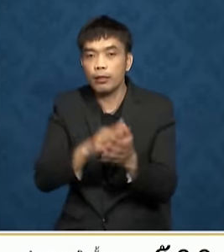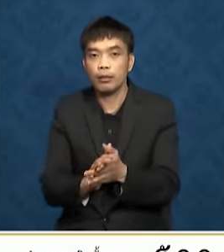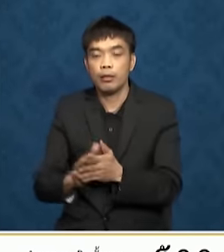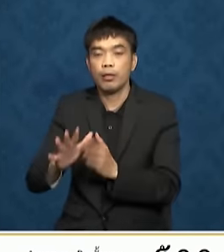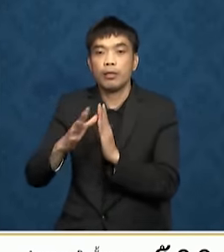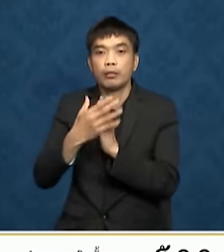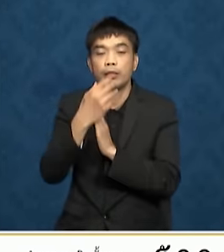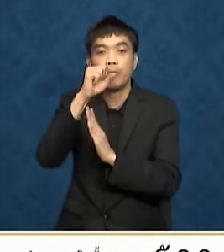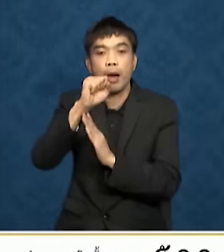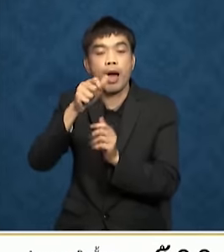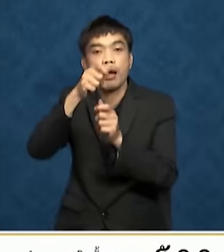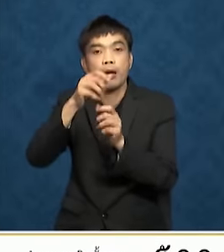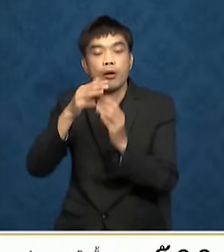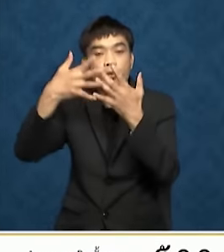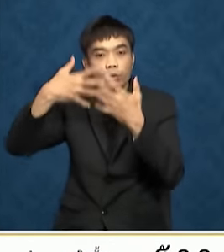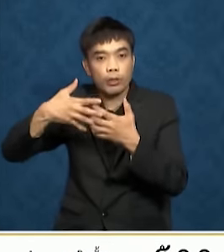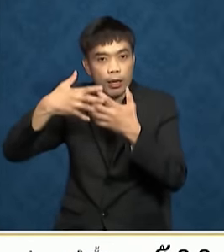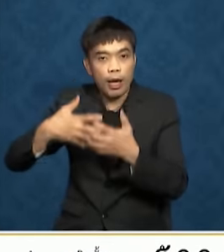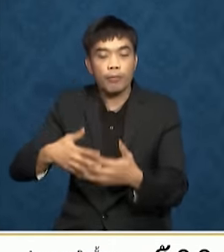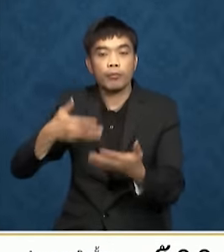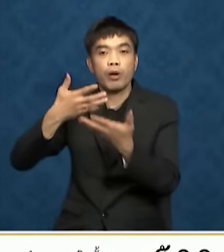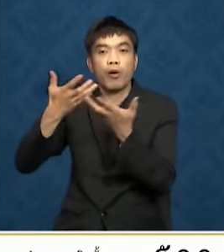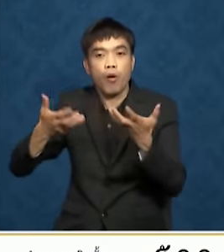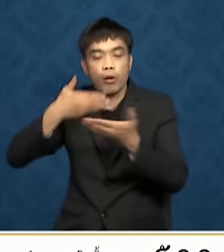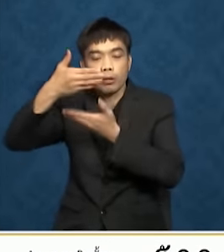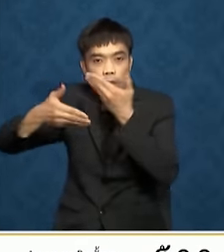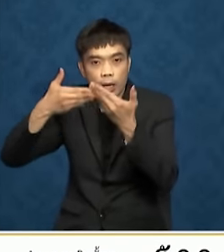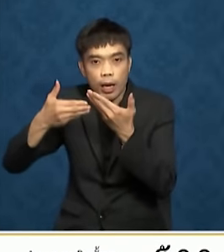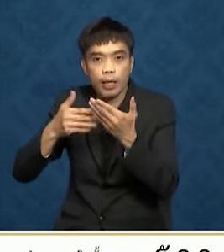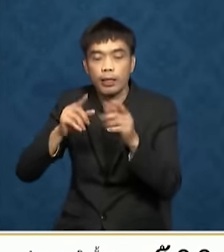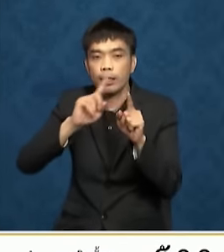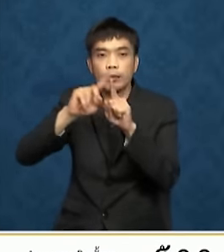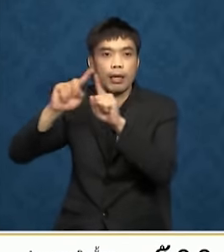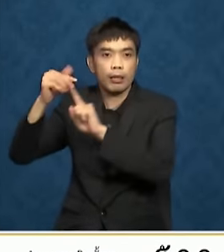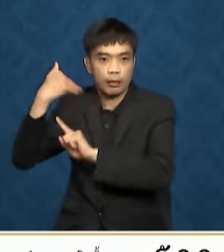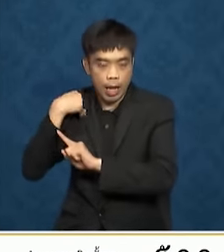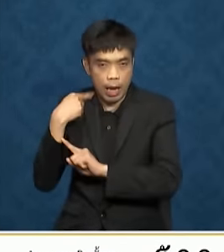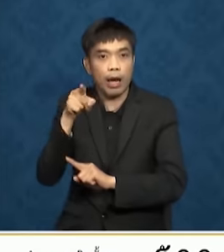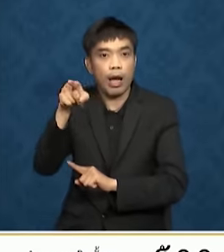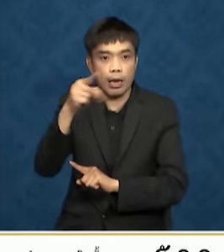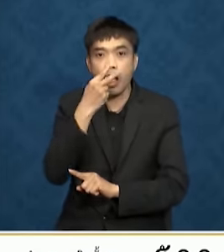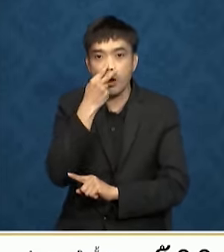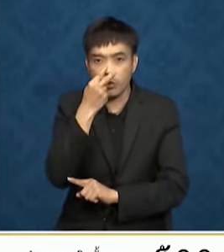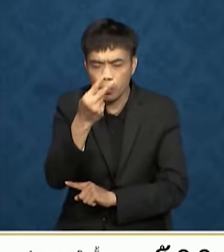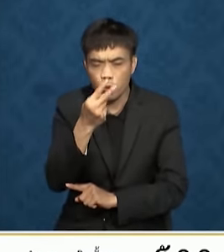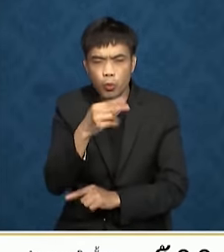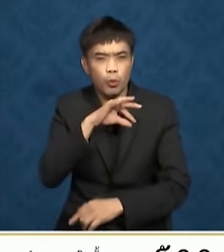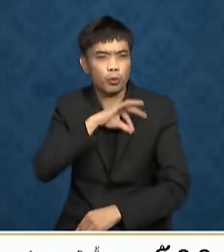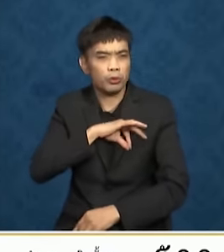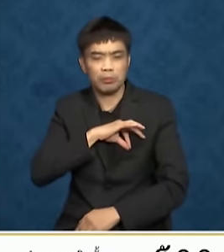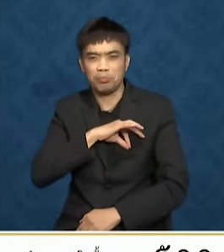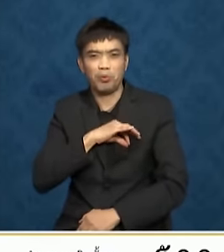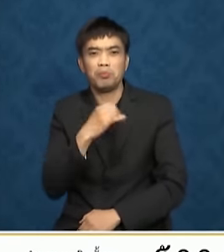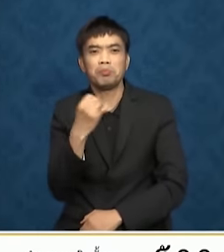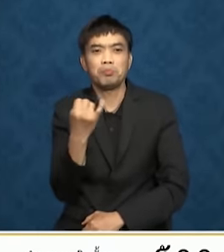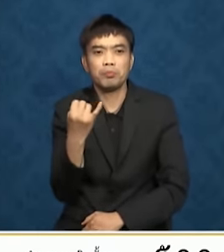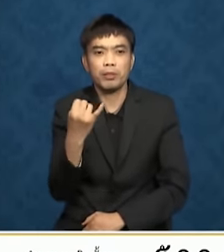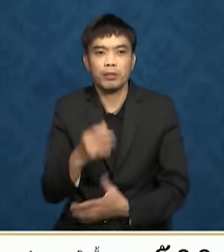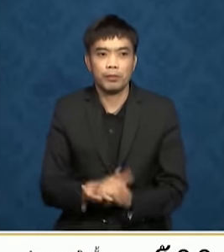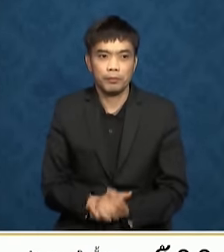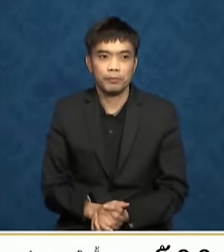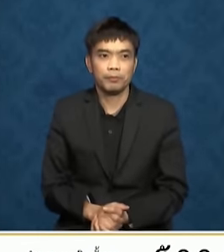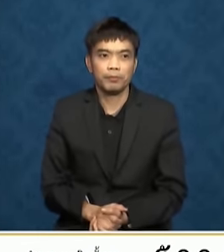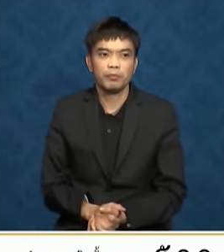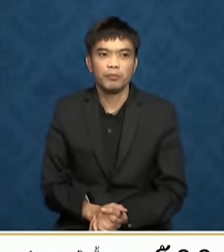อุตสาหกรรมไม่ว่าจะเป็นหอการค้าไม่ว่าจะเป็นเพชรโก้ตรงนี้ก็สู้ดูไม่ค่อยดีมากนักเท่าไหร่เพราะ